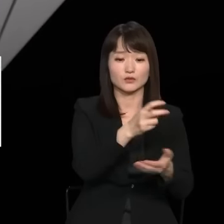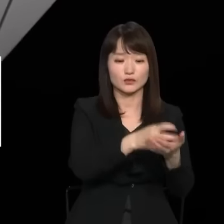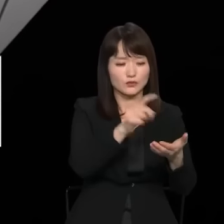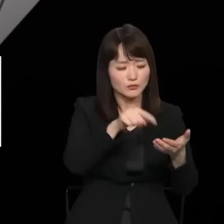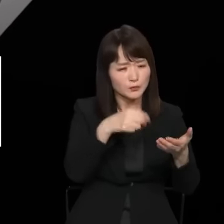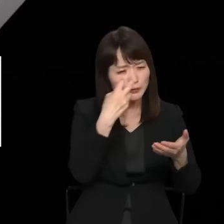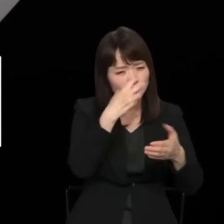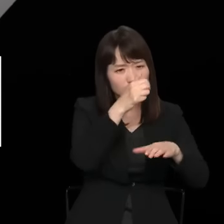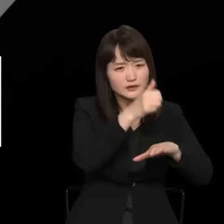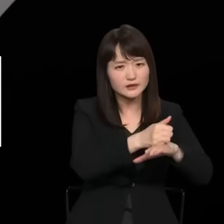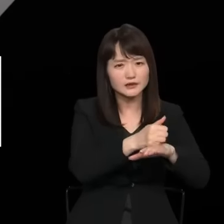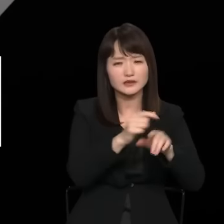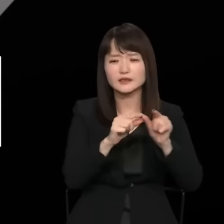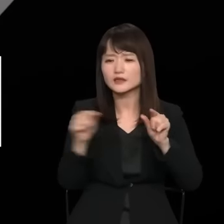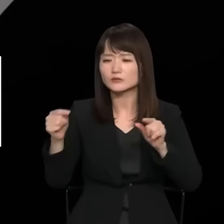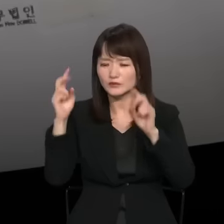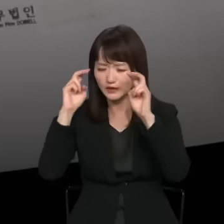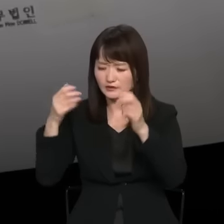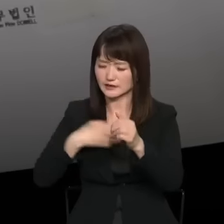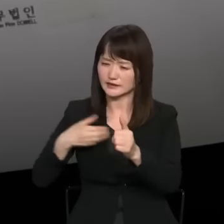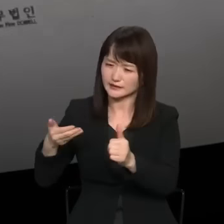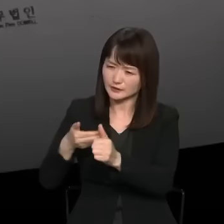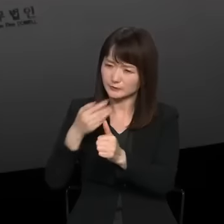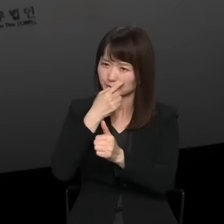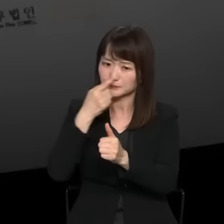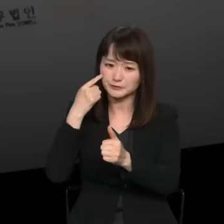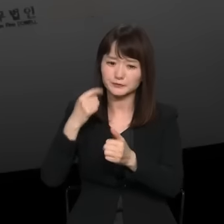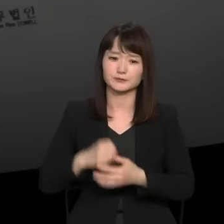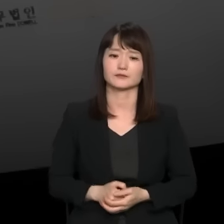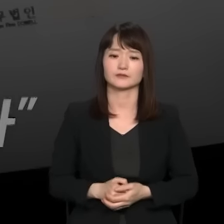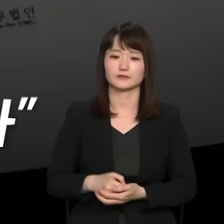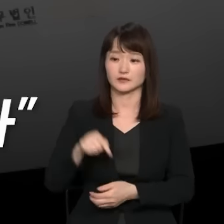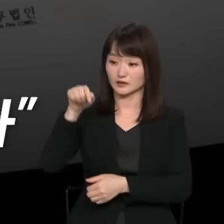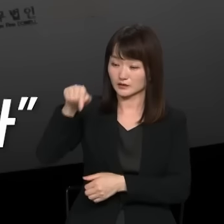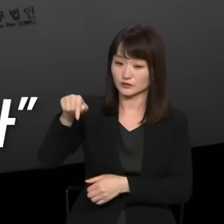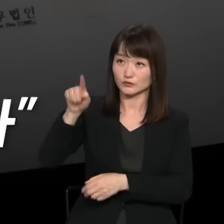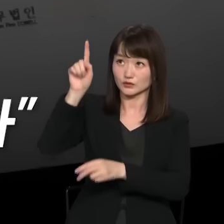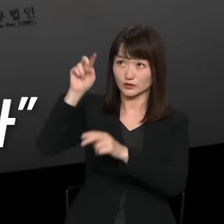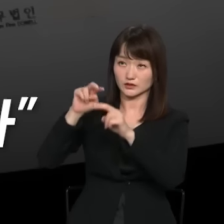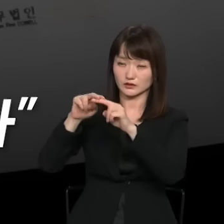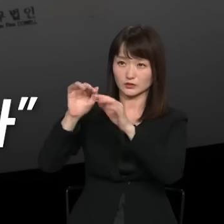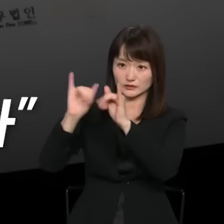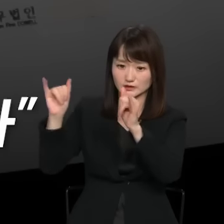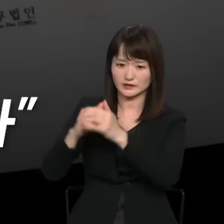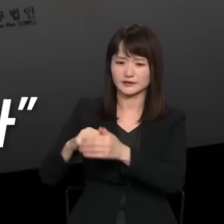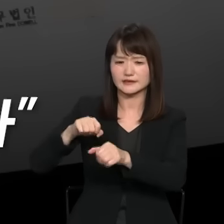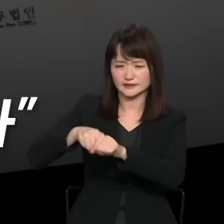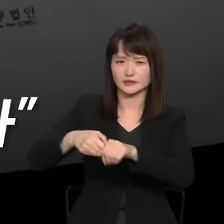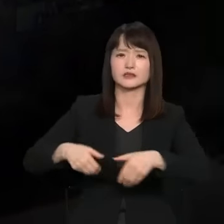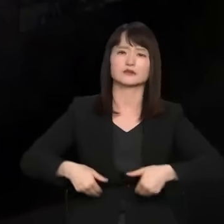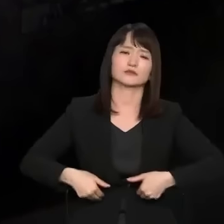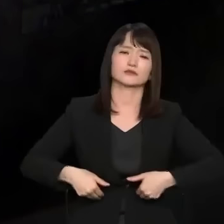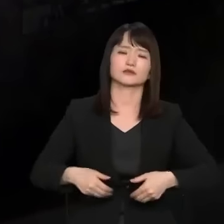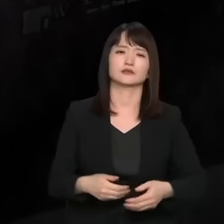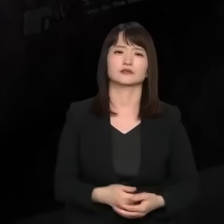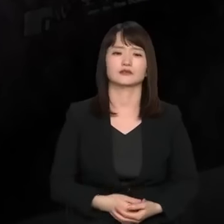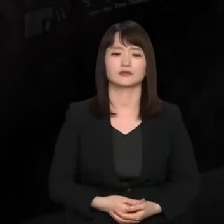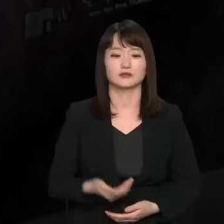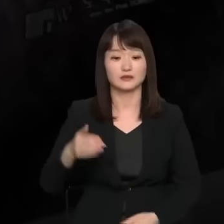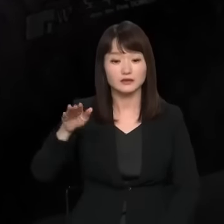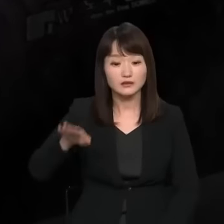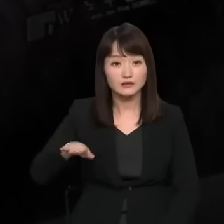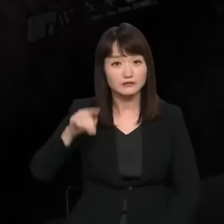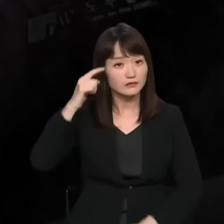일부 직장 내 괴롭힘에 해당했습니다. 노무사는 가해 지목인에 대한 징계 처분이 필요하다고 결론냈습니다.